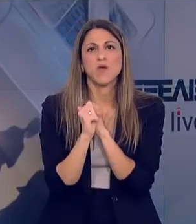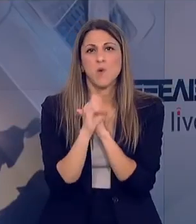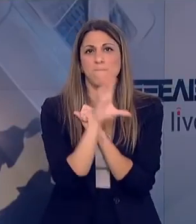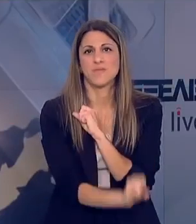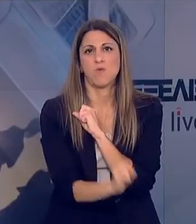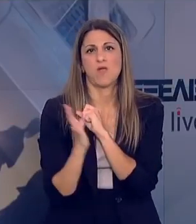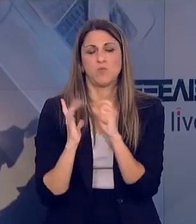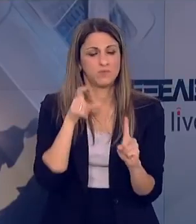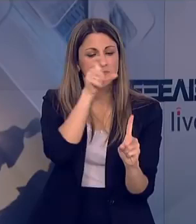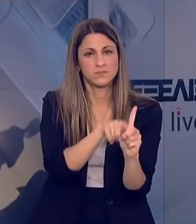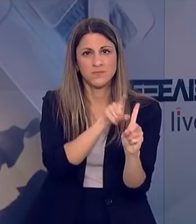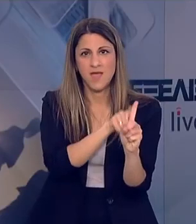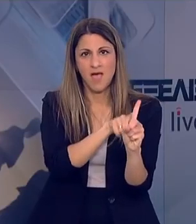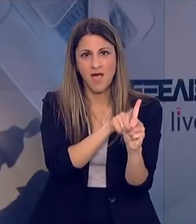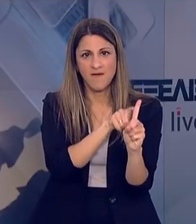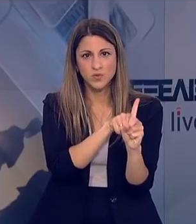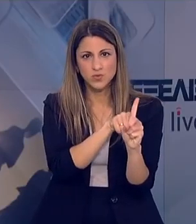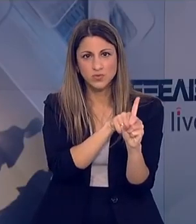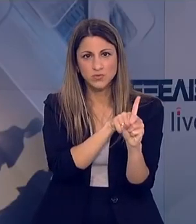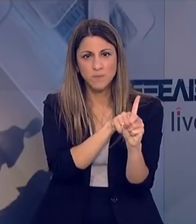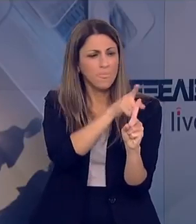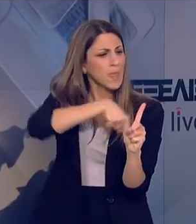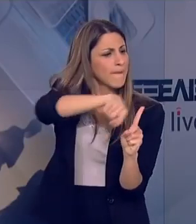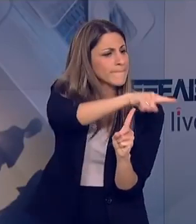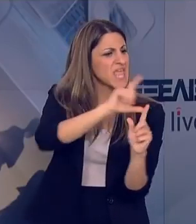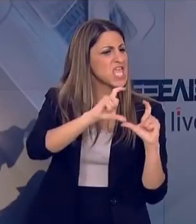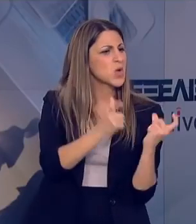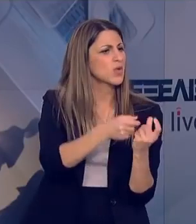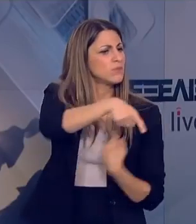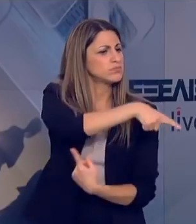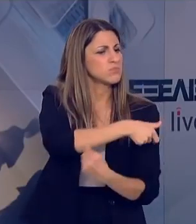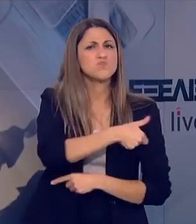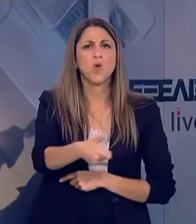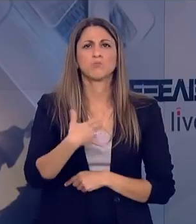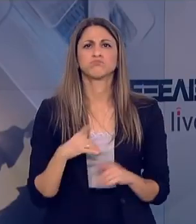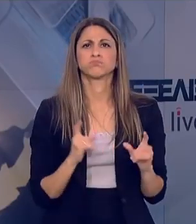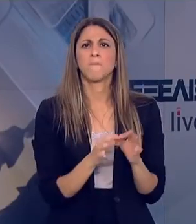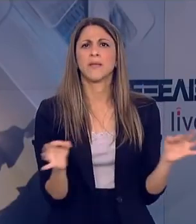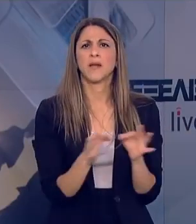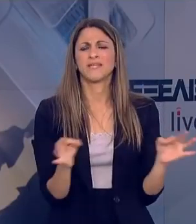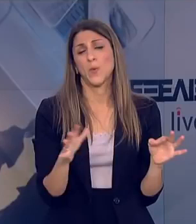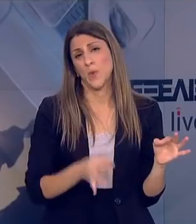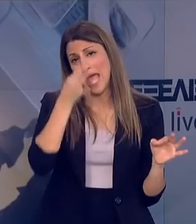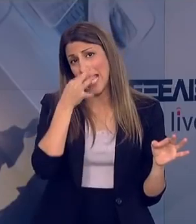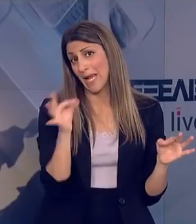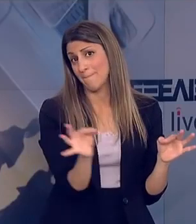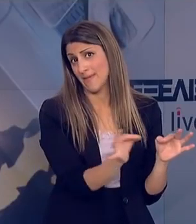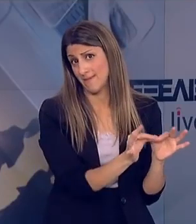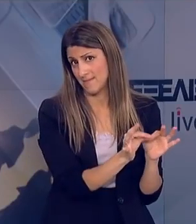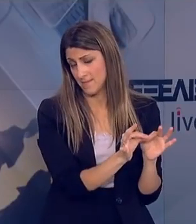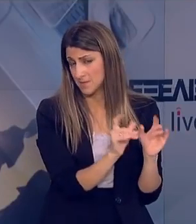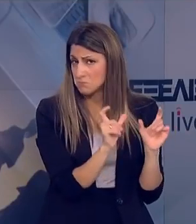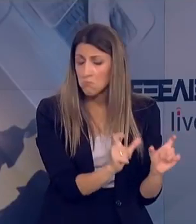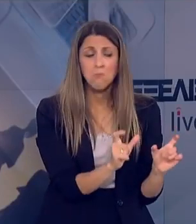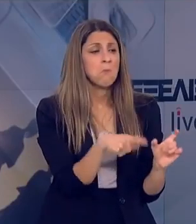του να σταμάτησε η μετάδοση στον περιορισμένο κύκλο επαφών που είχε, είτε γιατί τήρησαν οι άνθρωποι τα μέτρα που τηρούμε για γρήπη, είτε απομονώθηκαν, είτε οποιοδήποτε